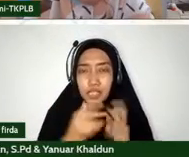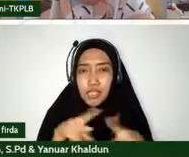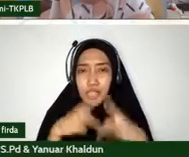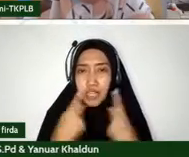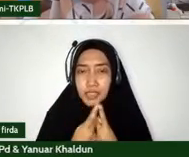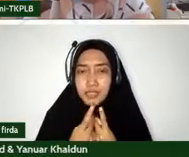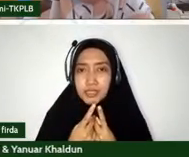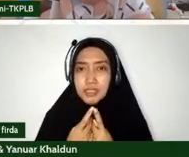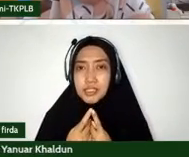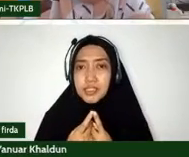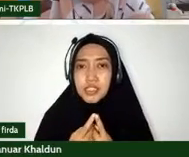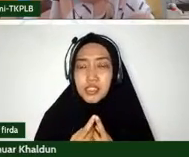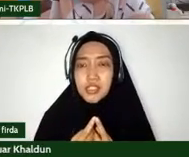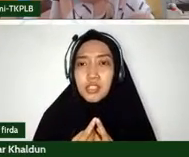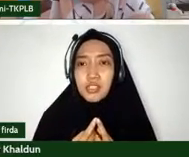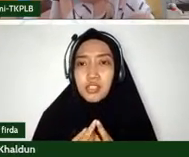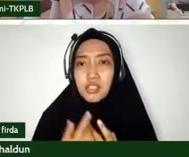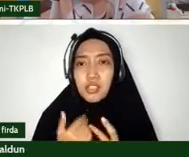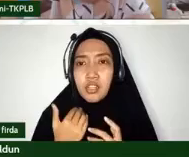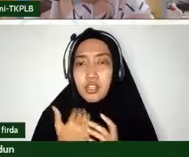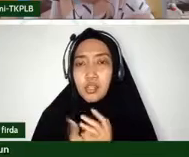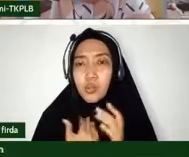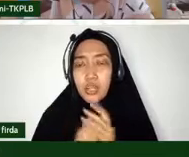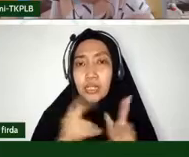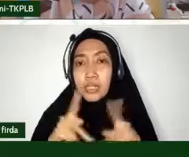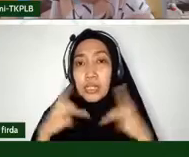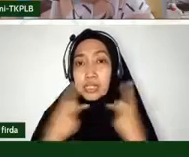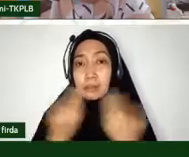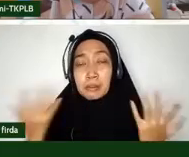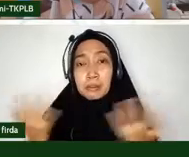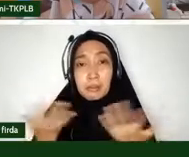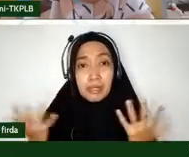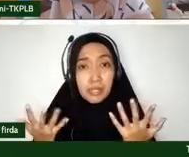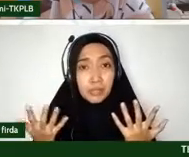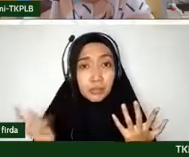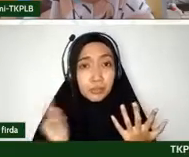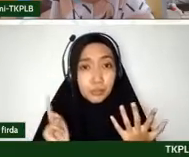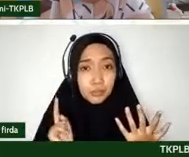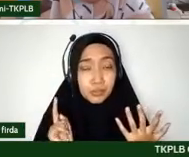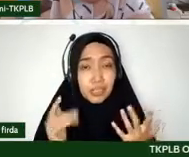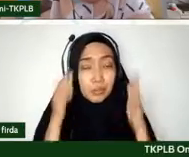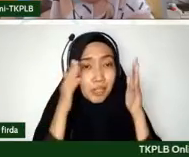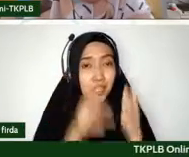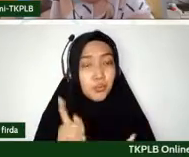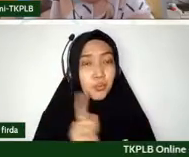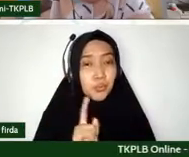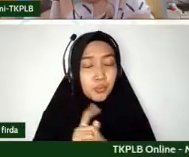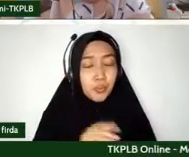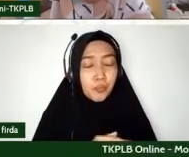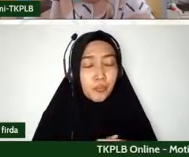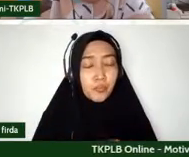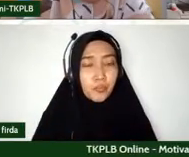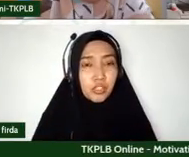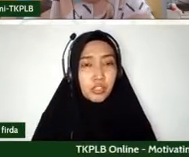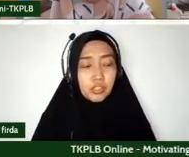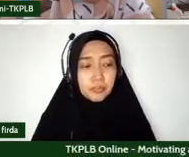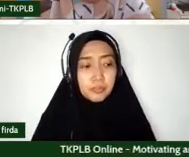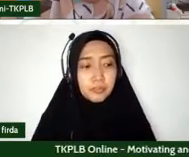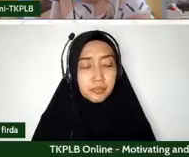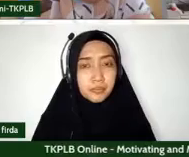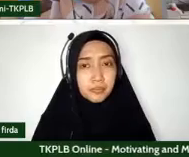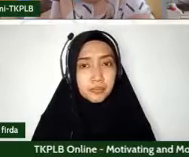rulesnya itu aturan juga ketika di kelas. Jadi kita perhatikan juga apakah kita sudah